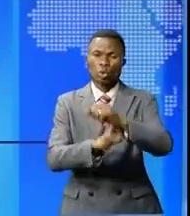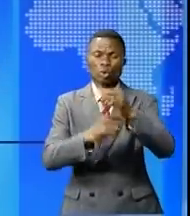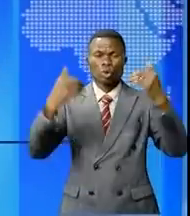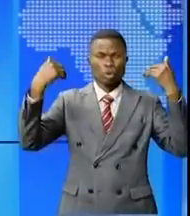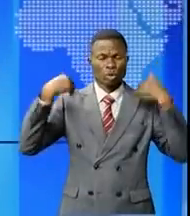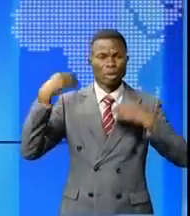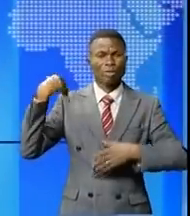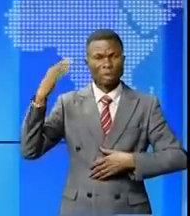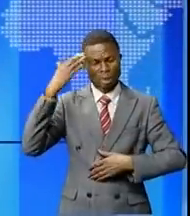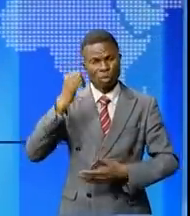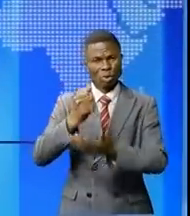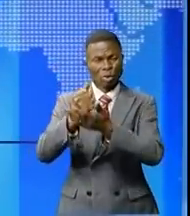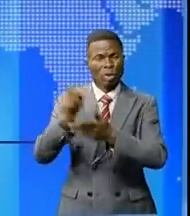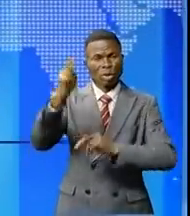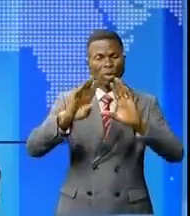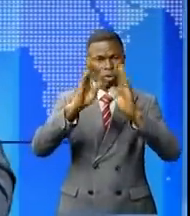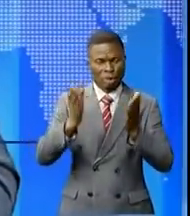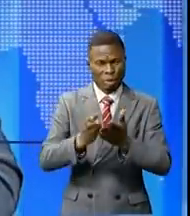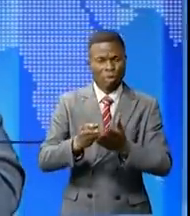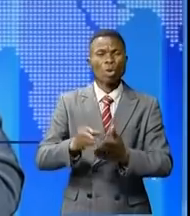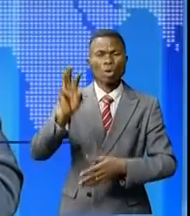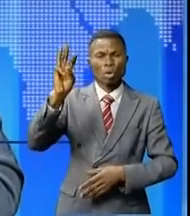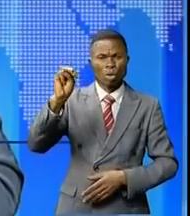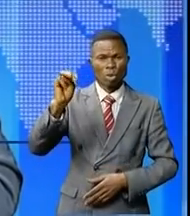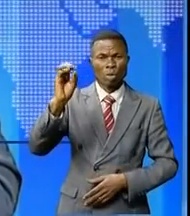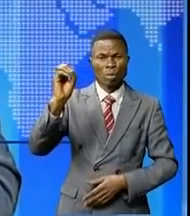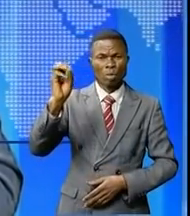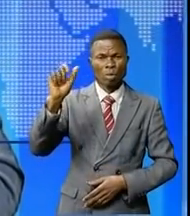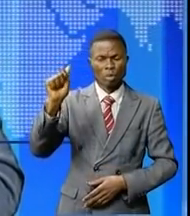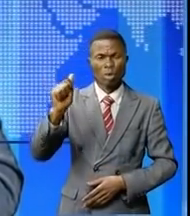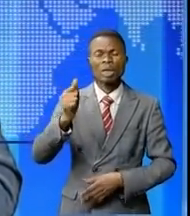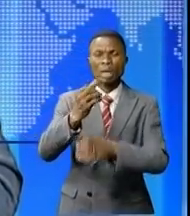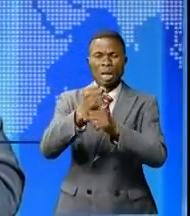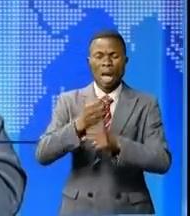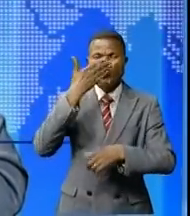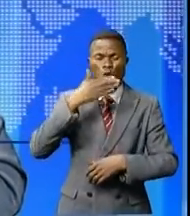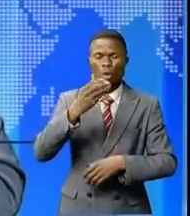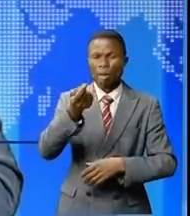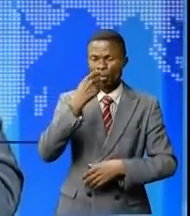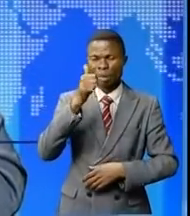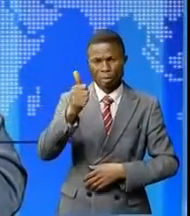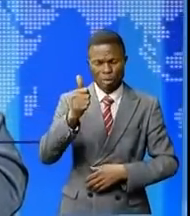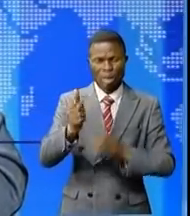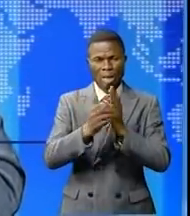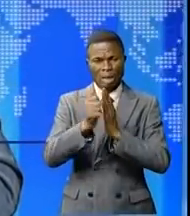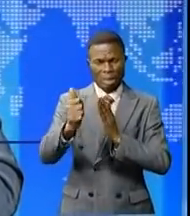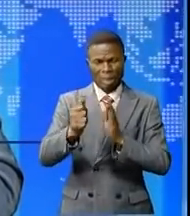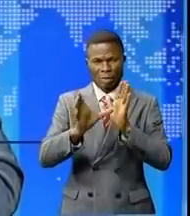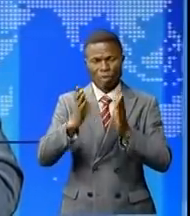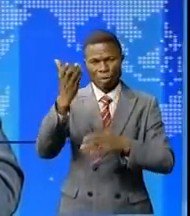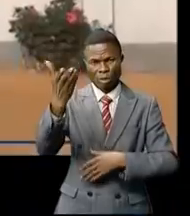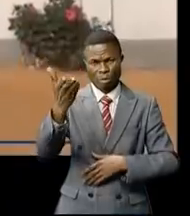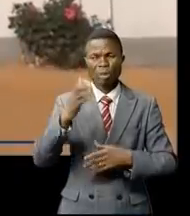publique pour permettre à la population de moanda de bénéficier des soins de bonne qualité reportage mamita bongo loue